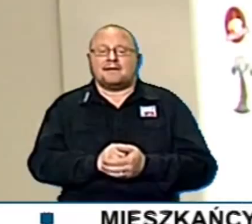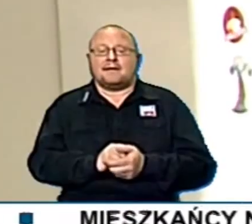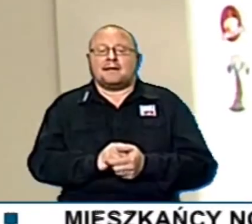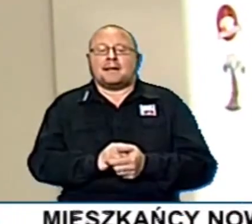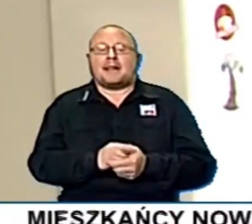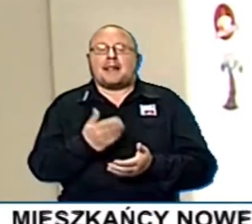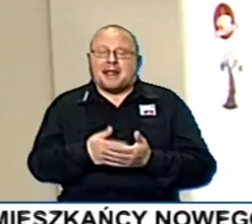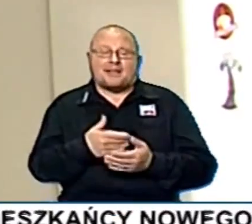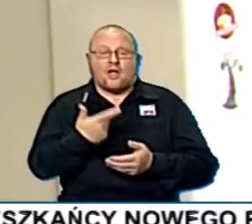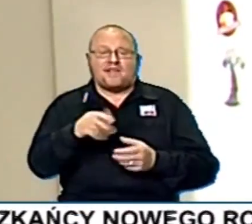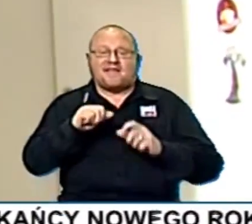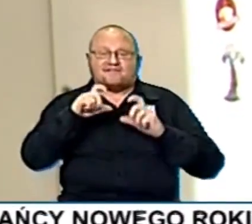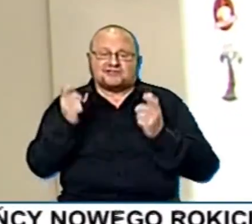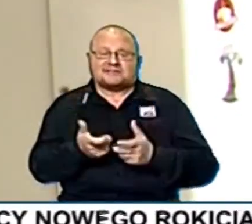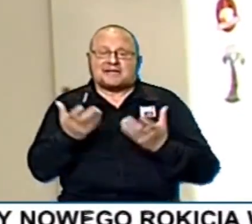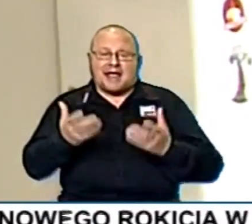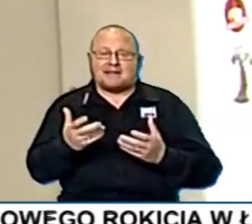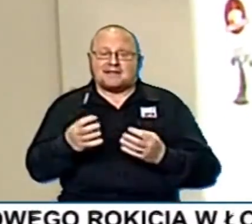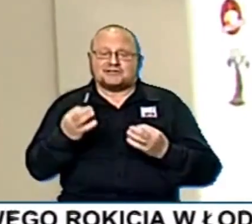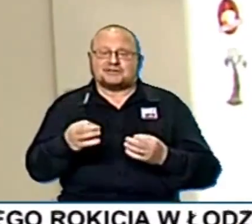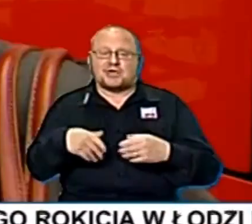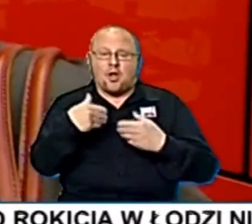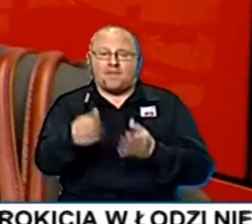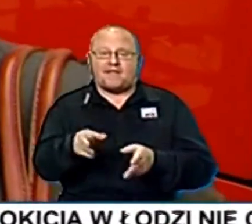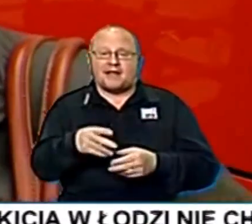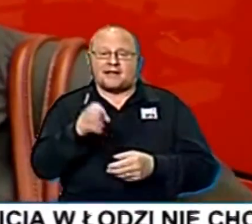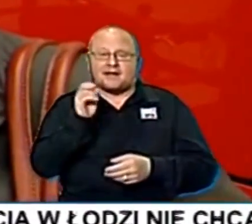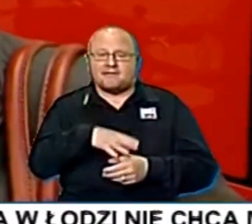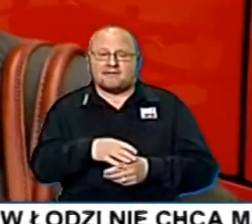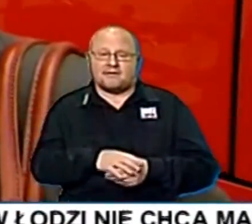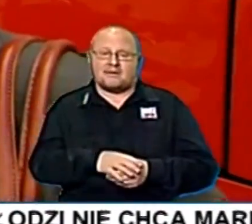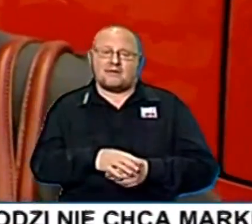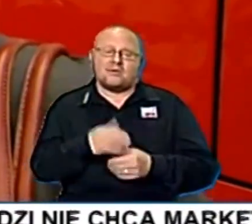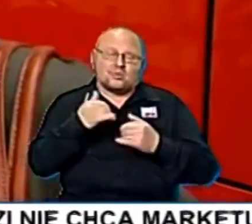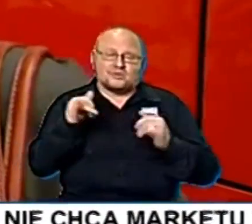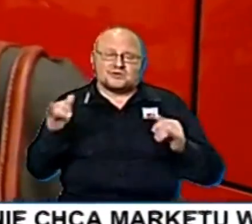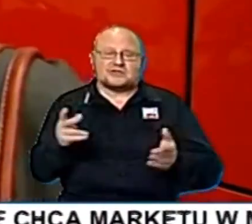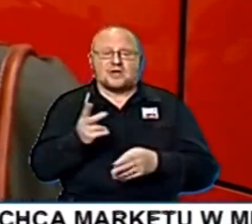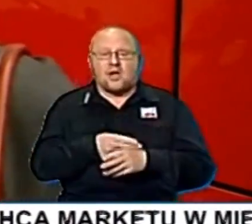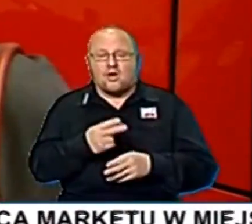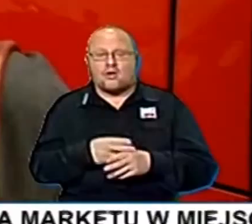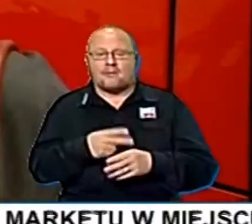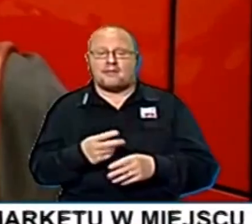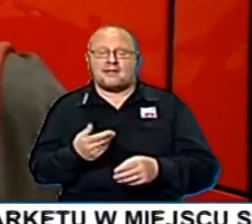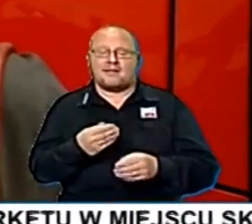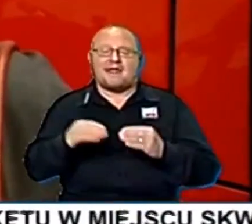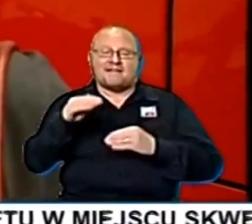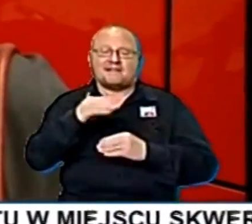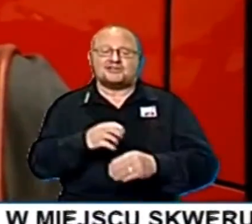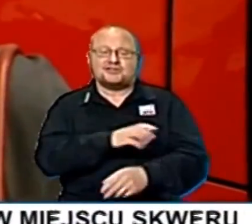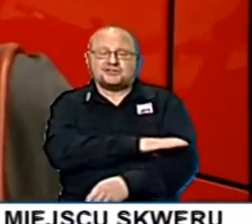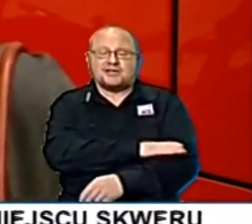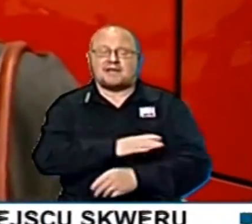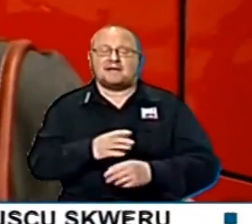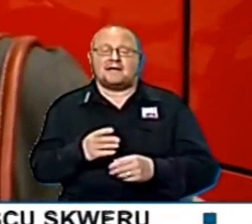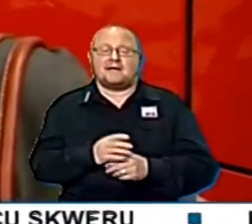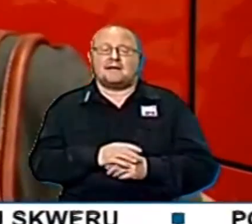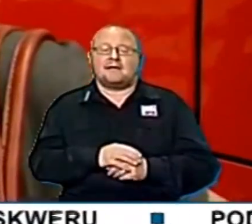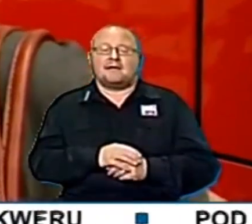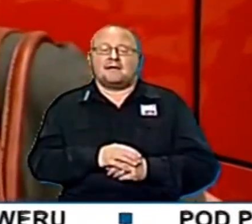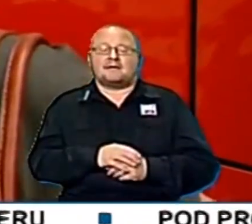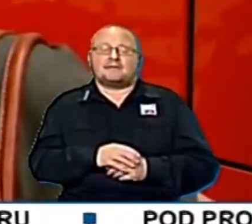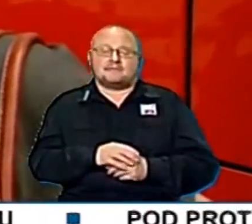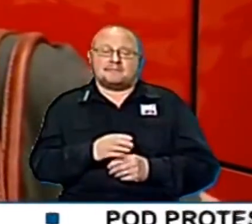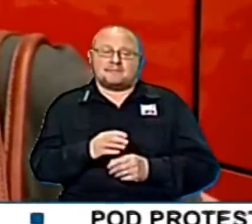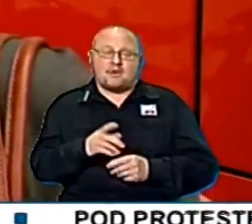antykoncepcyjnych. Dlatego nie wszyscy chętni dziś krew oddali. No choroby najróżniejsze, nadciśnienie, zabieg, który przechodziłam